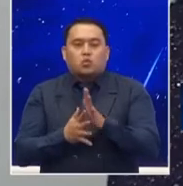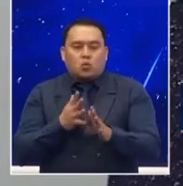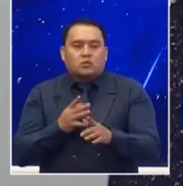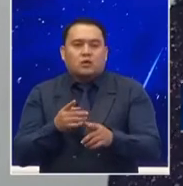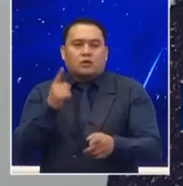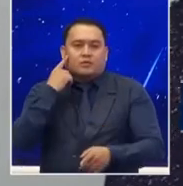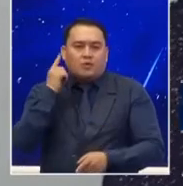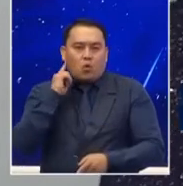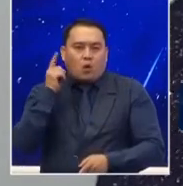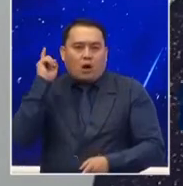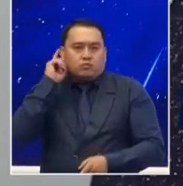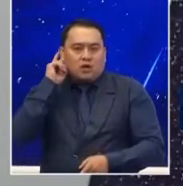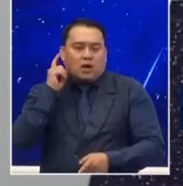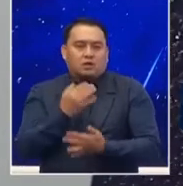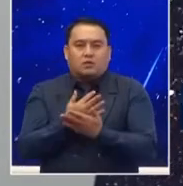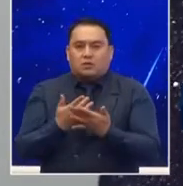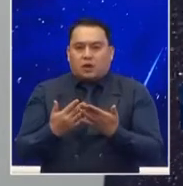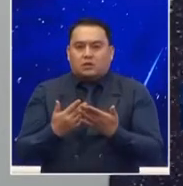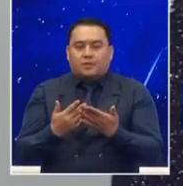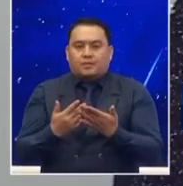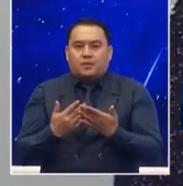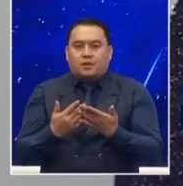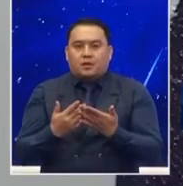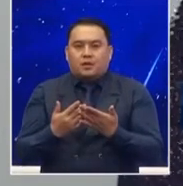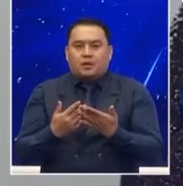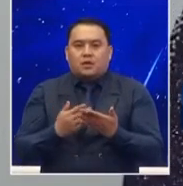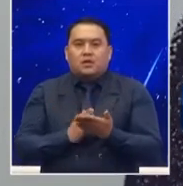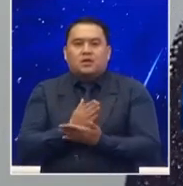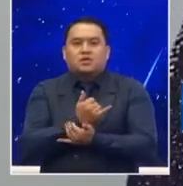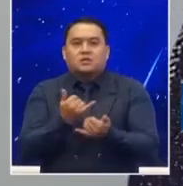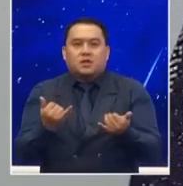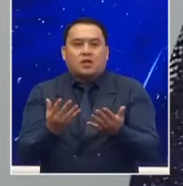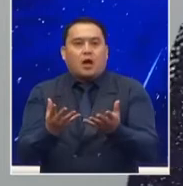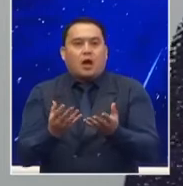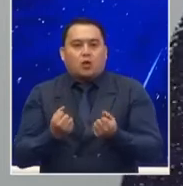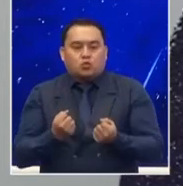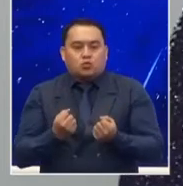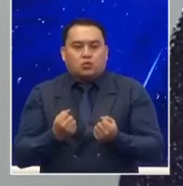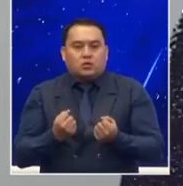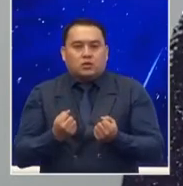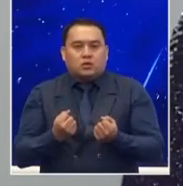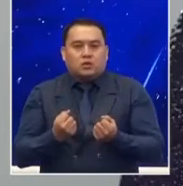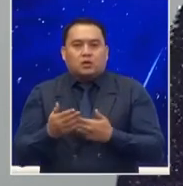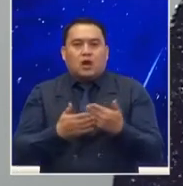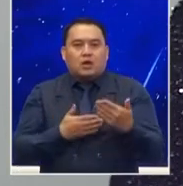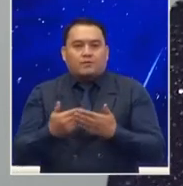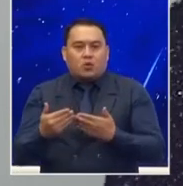тифлосер техникалық, гигиеналық құралдар. Енді қызмет алушының порталға қол